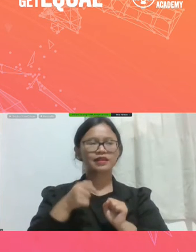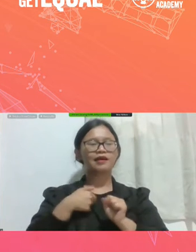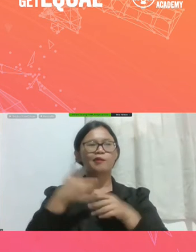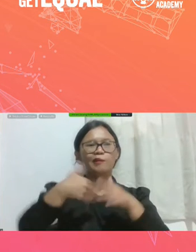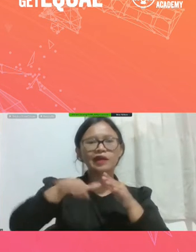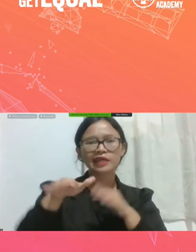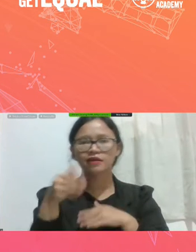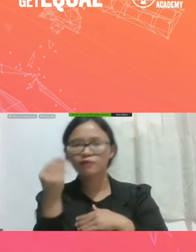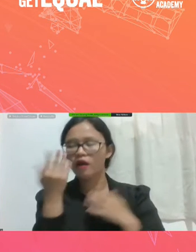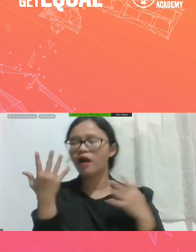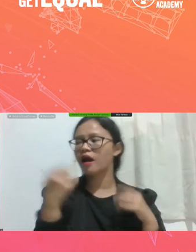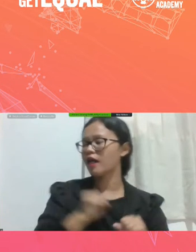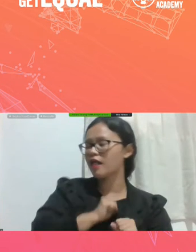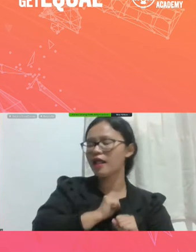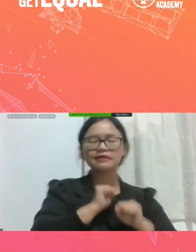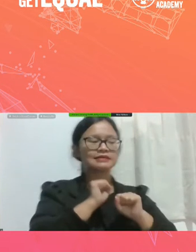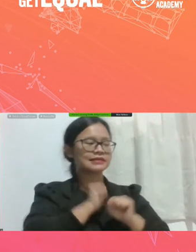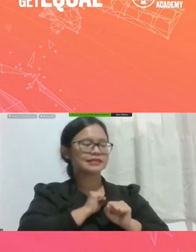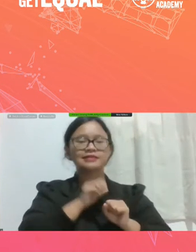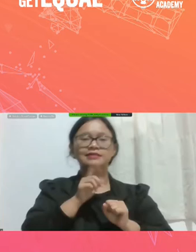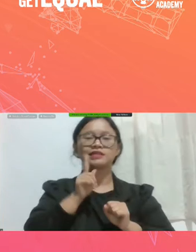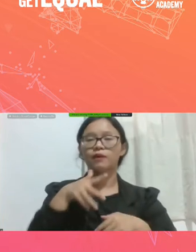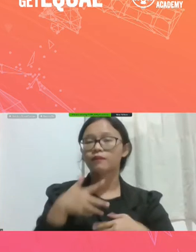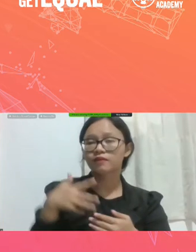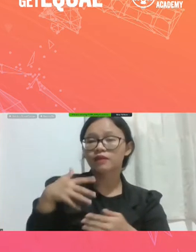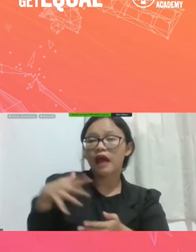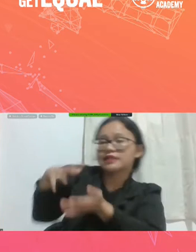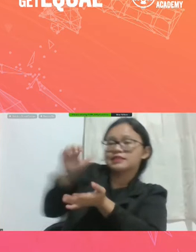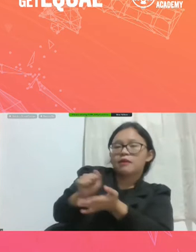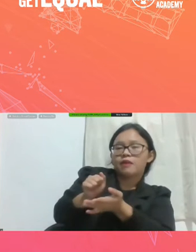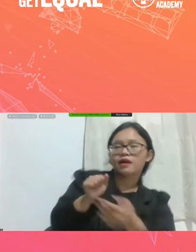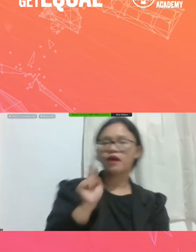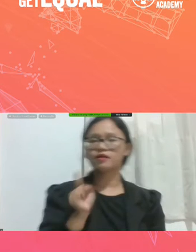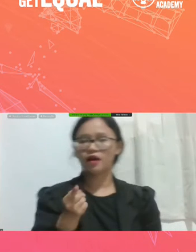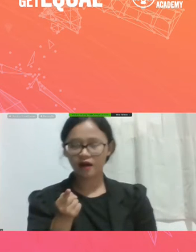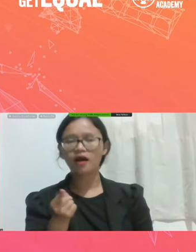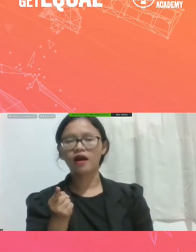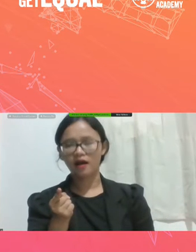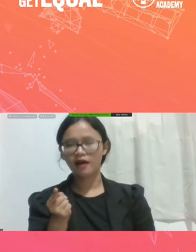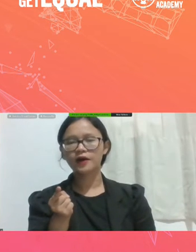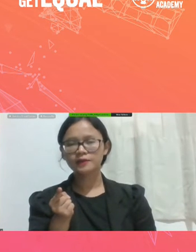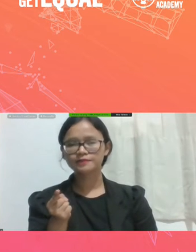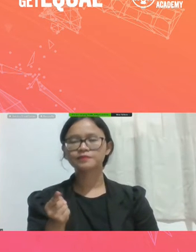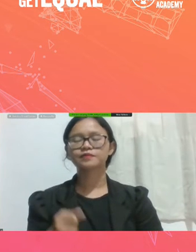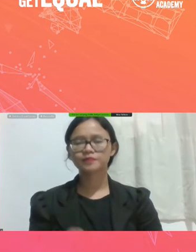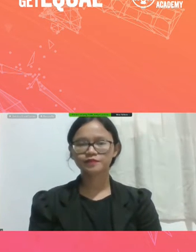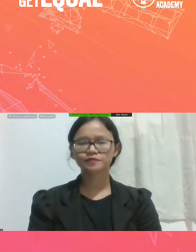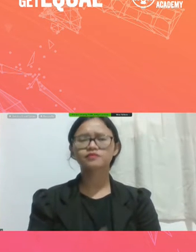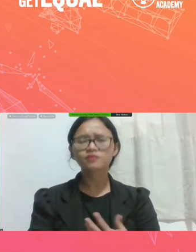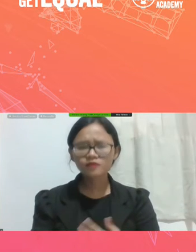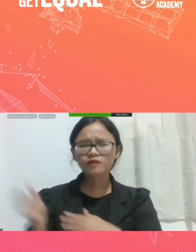juga merasa takut. Karena mungkin ada ancaman kekerasan fisik di dunia nyata ya. Kemudian pelecehan